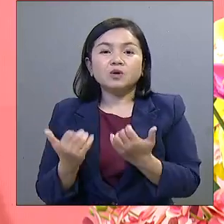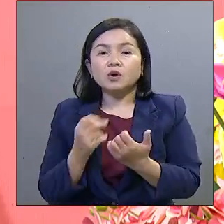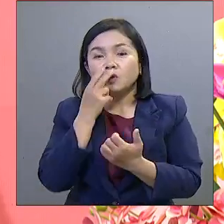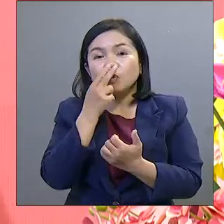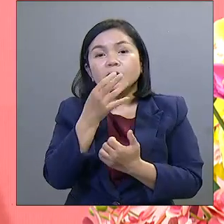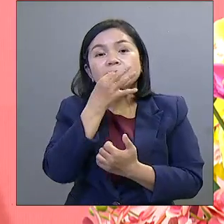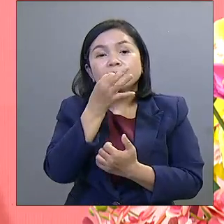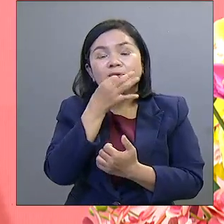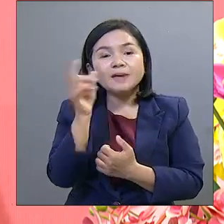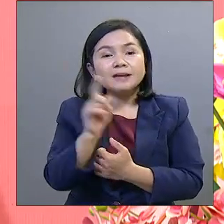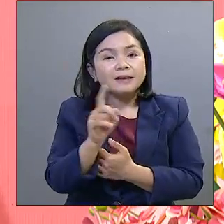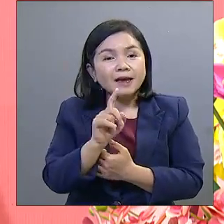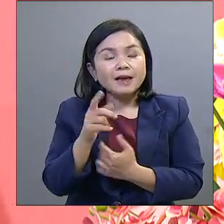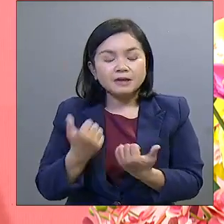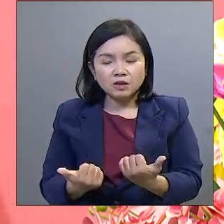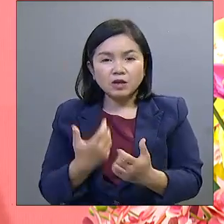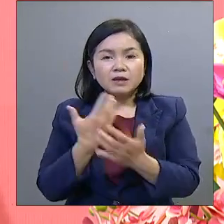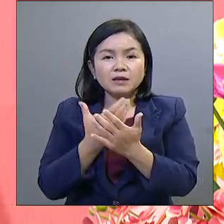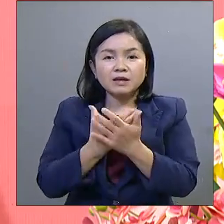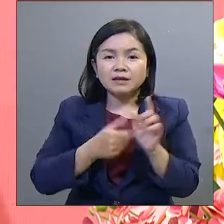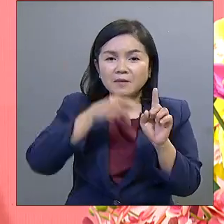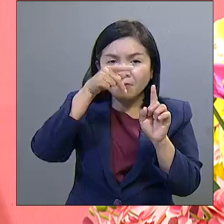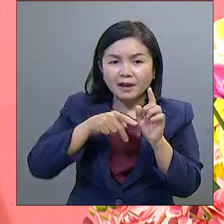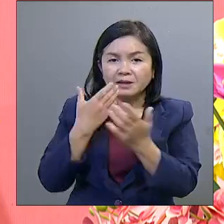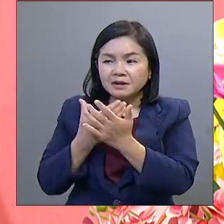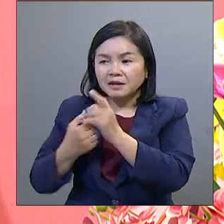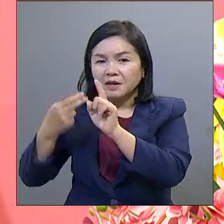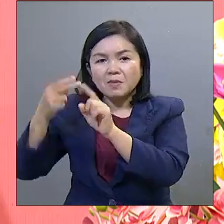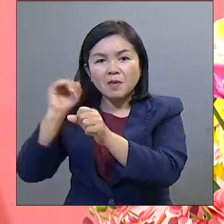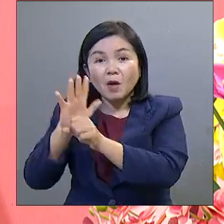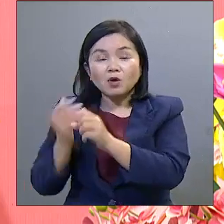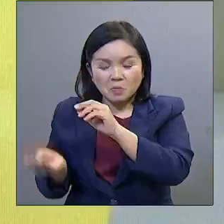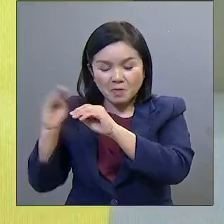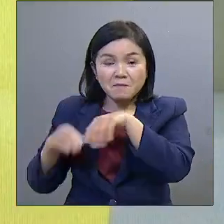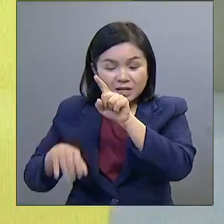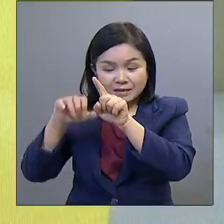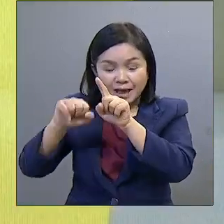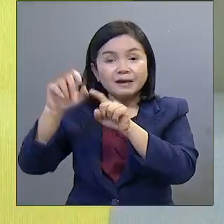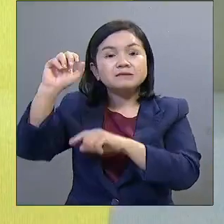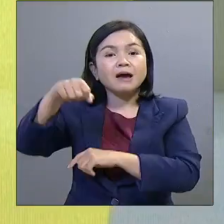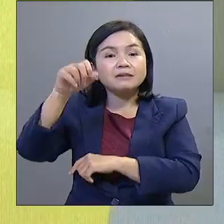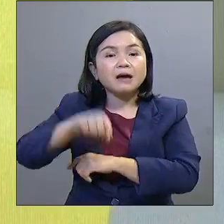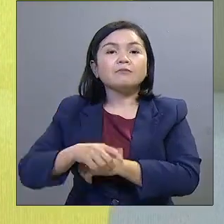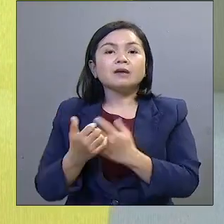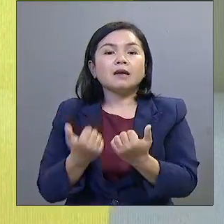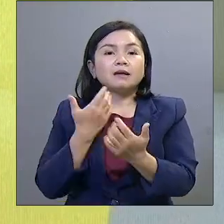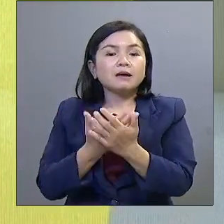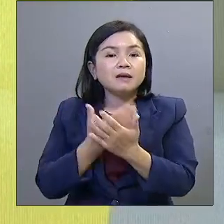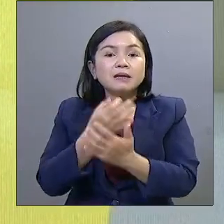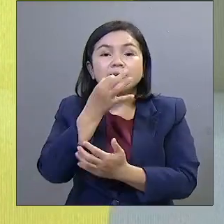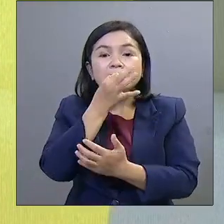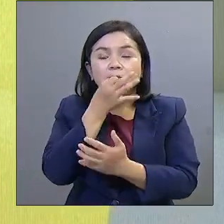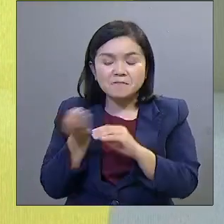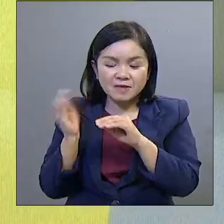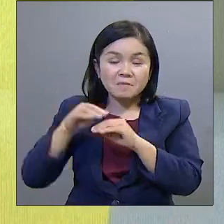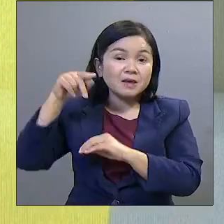าชีพมาฝากกันปกติเดี๋ยวนี้เงินพันเงินหมื่นมันไม่ค่อยพอใช้ม ัน ต้องเป็นเงินหลักแสนเหรอชมพู ่ใช่แล้วต้องเป็นเงินหลักแสนนะคุณผู้ชมถ้าพูดถึงอาชีพเสริมหนึ่งอ